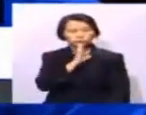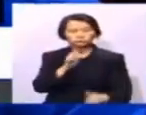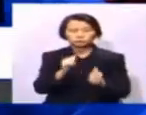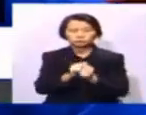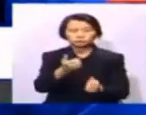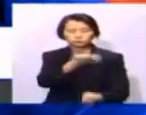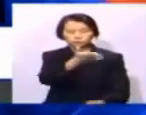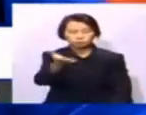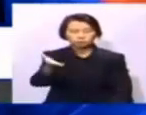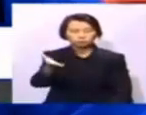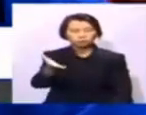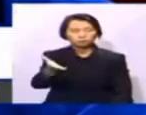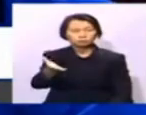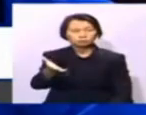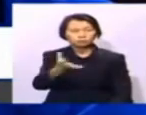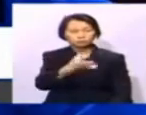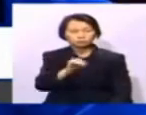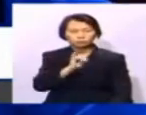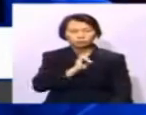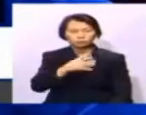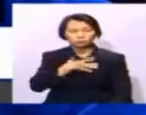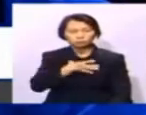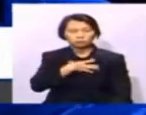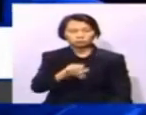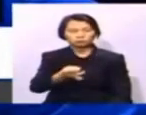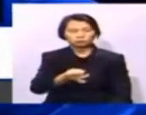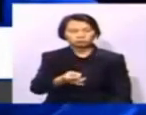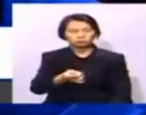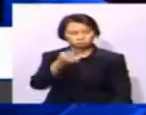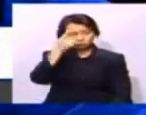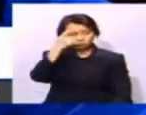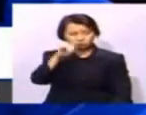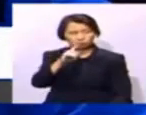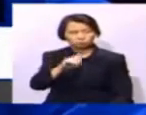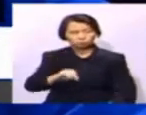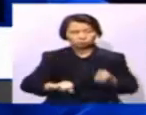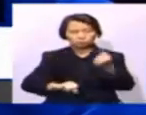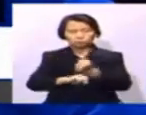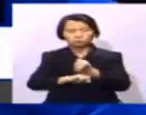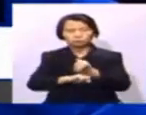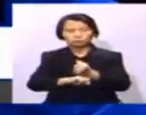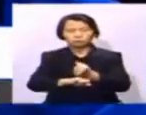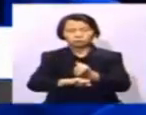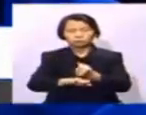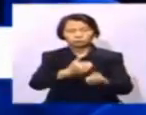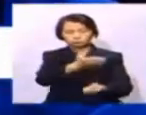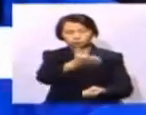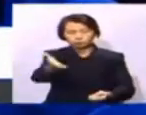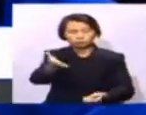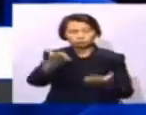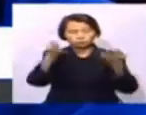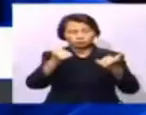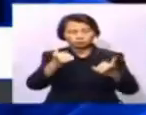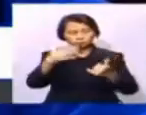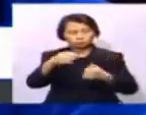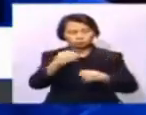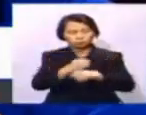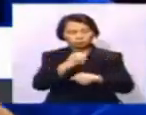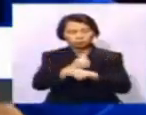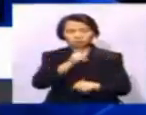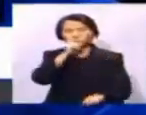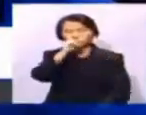him, and I would like to work or to support or to give my support to them, you know, in making